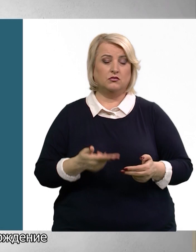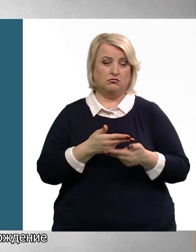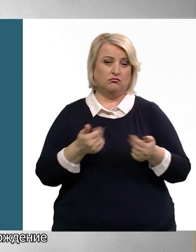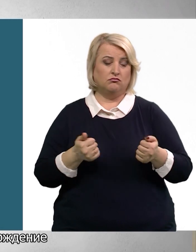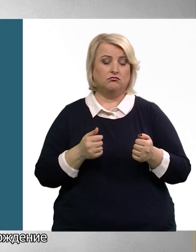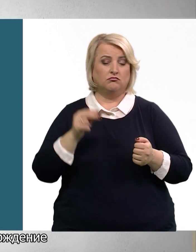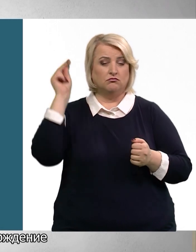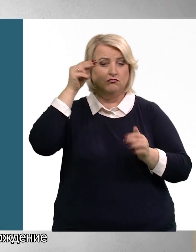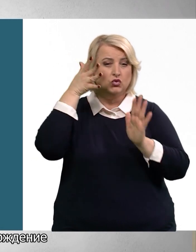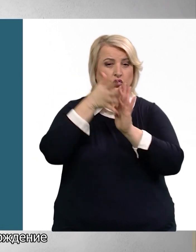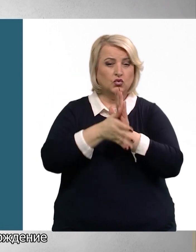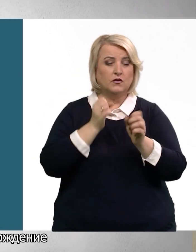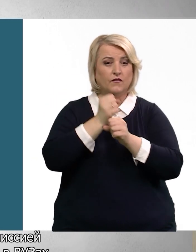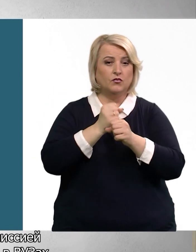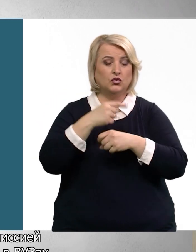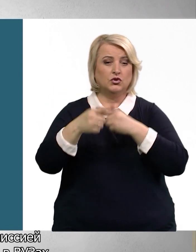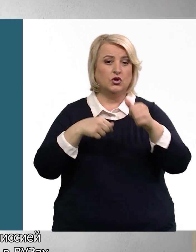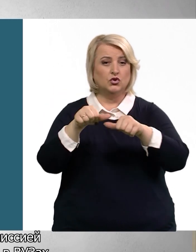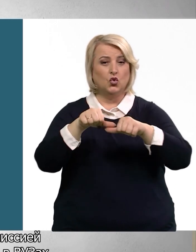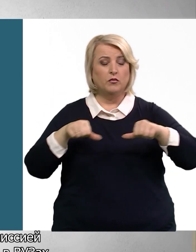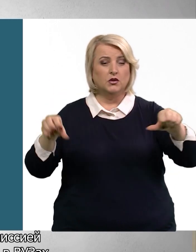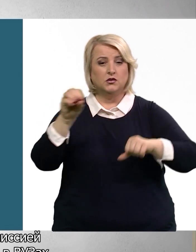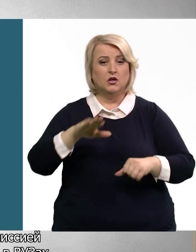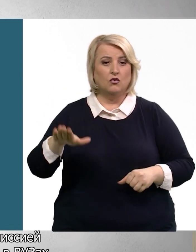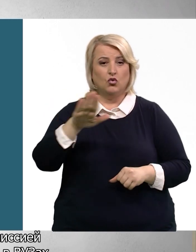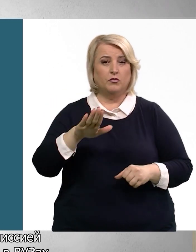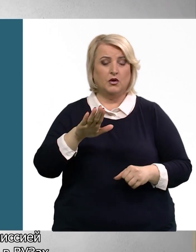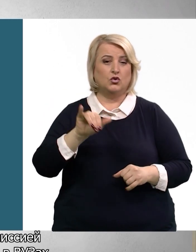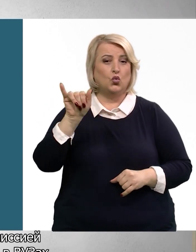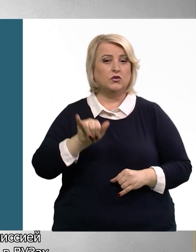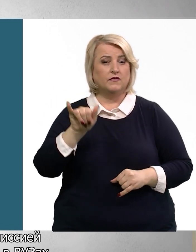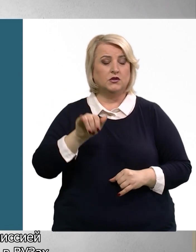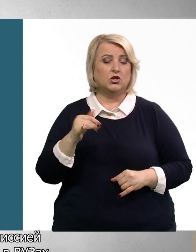au fost confirmate de studii făcute prin intermediul Comisiei Europene de